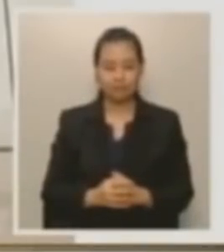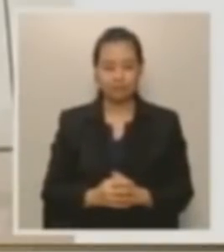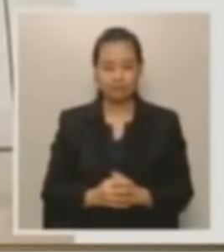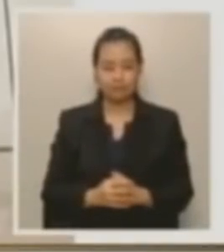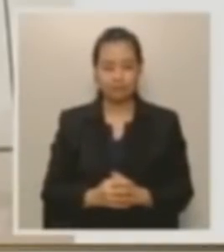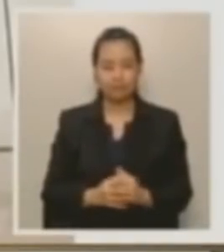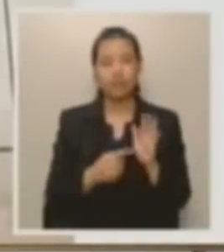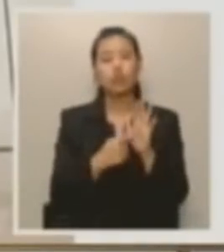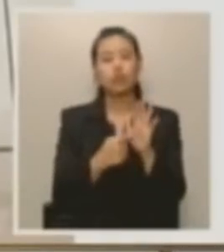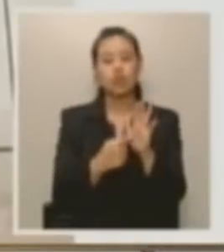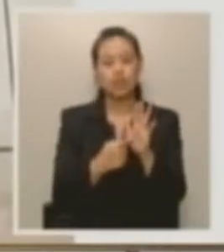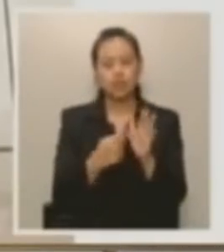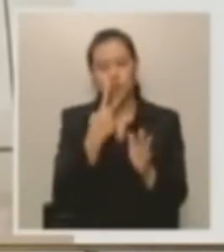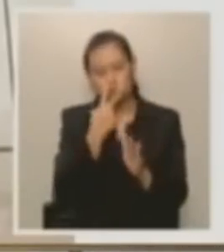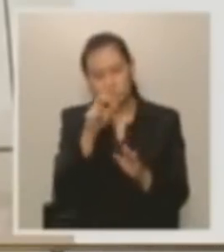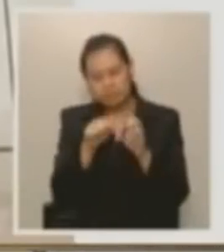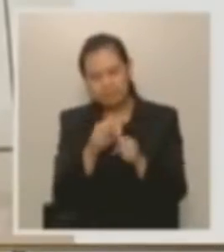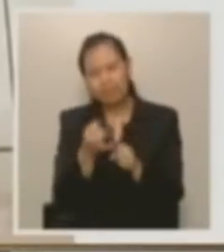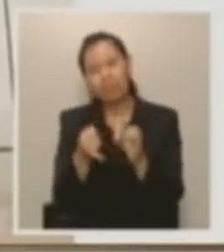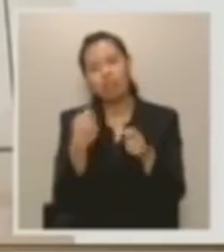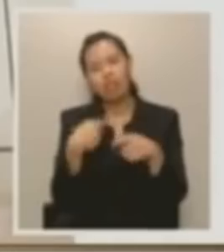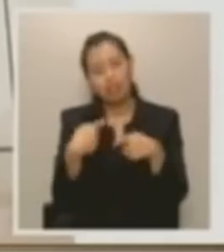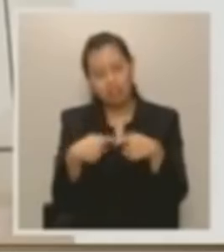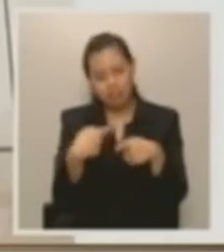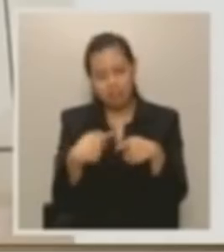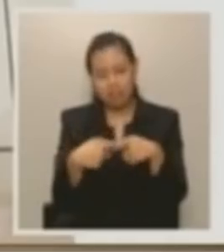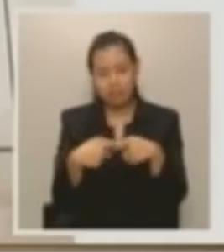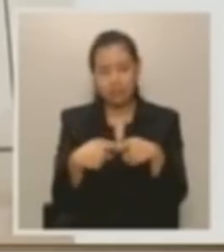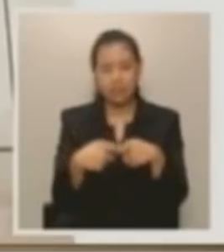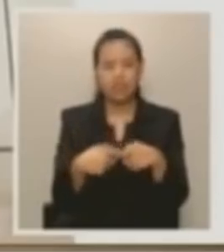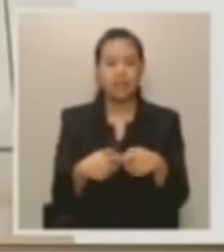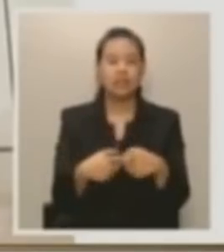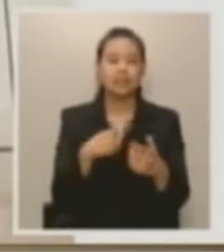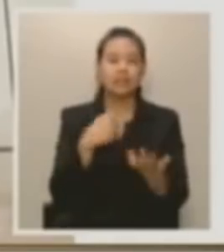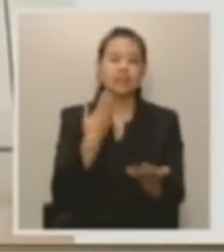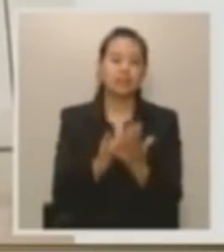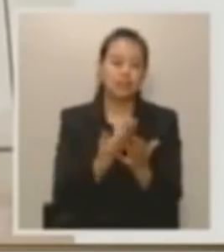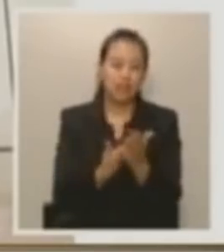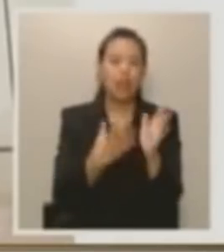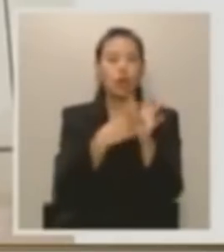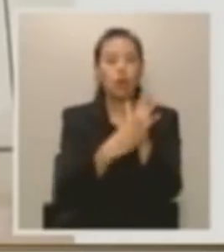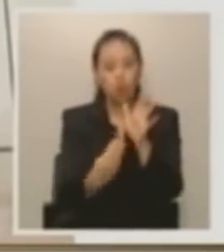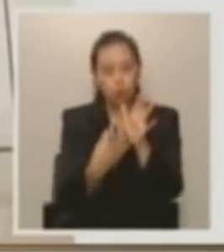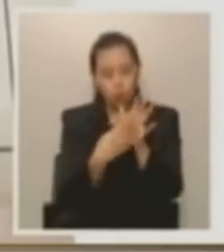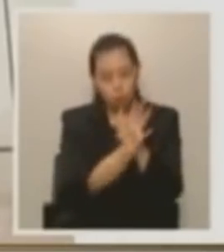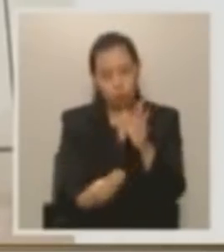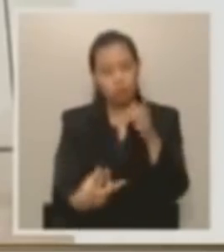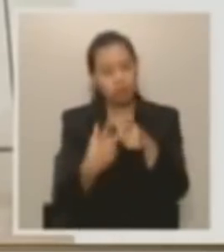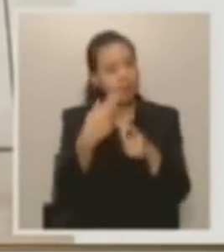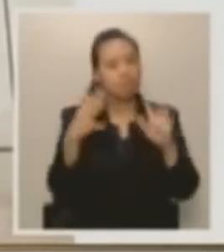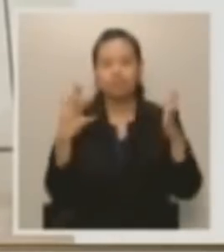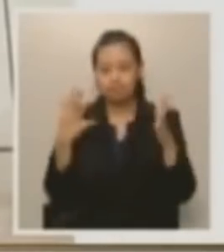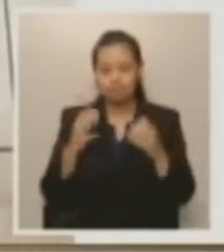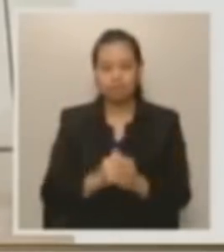อันนี้อาจจะมองยากนิดนึงนะคะแต่เราเห็นเลยค่ะว่างบอบรมต่างๆไม่ถูกตัดไปสักบาท